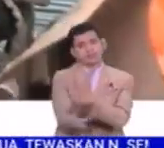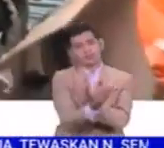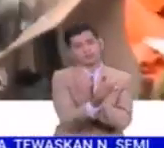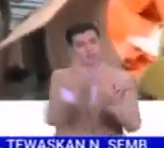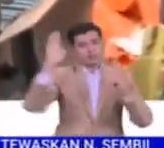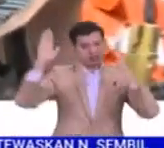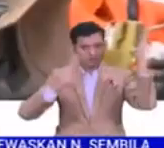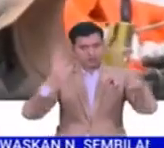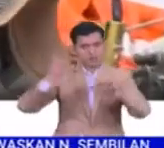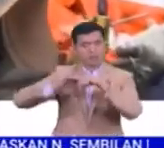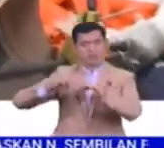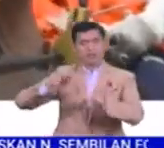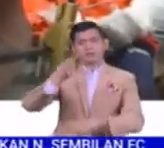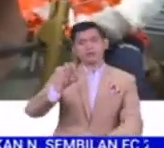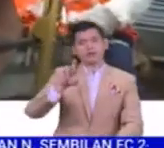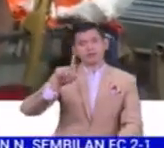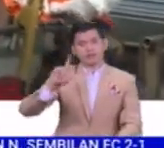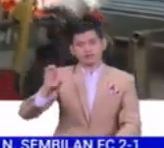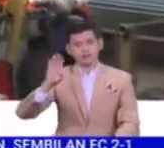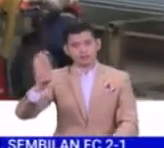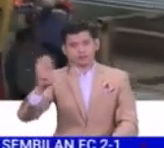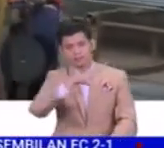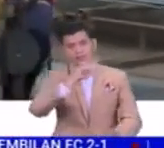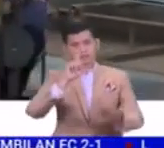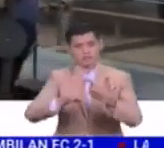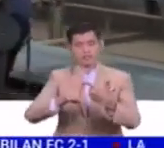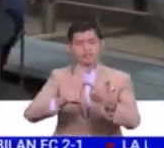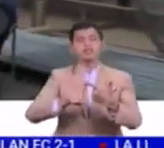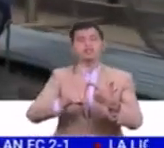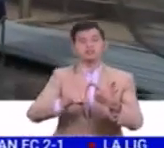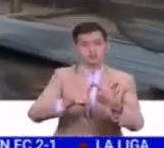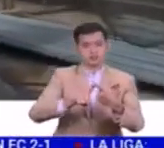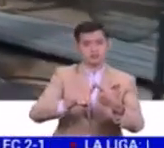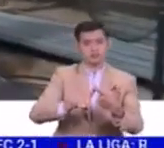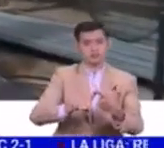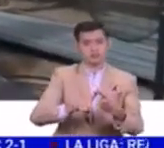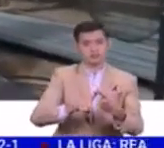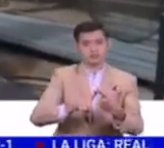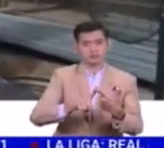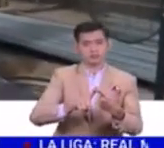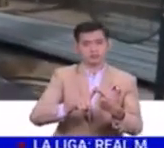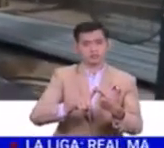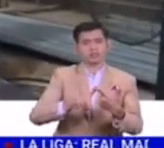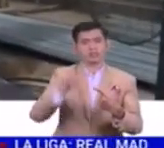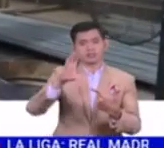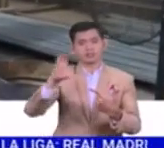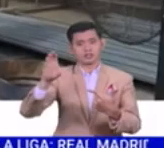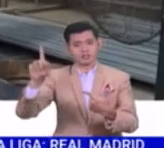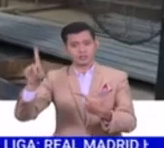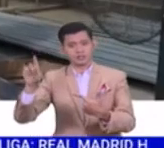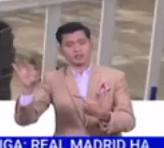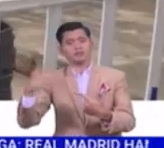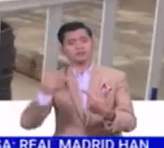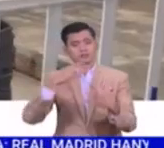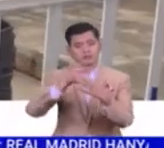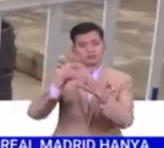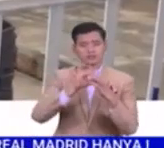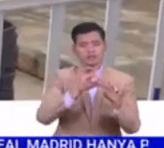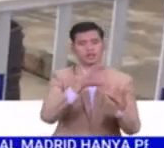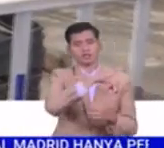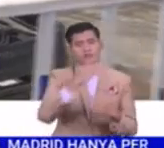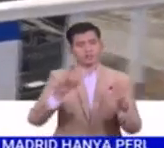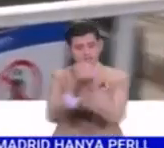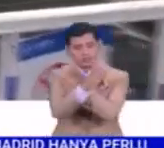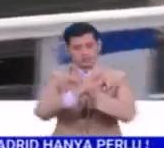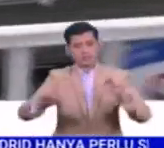Sdn Bhd MRLSB serta China Communications Construction Company Limited CCCC turut menyediakan